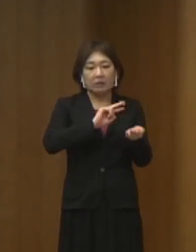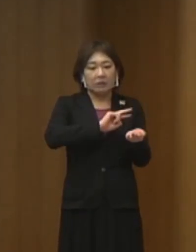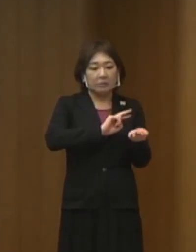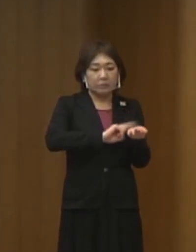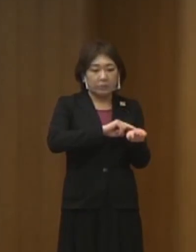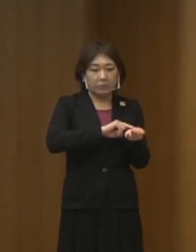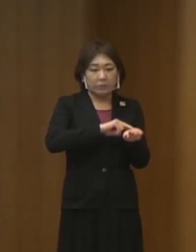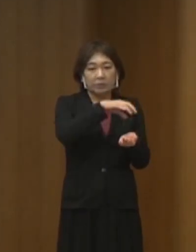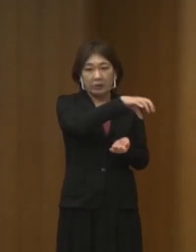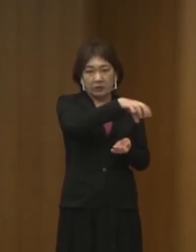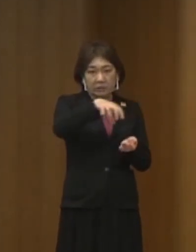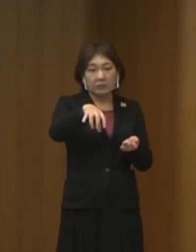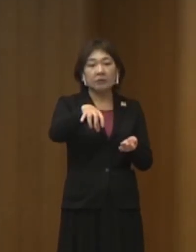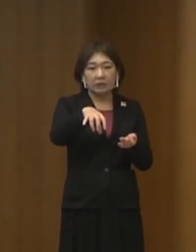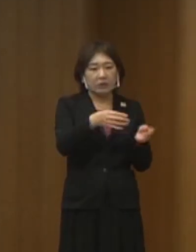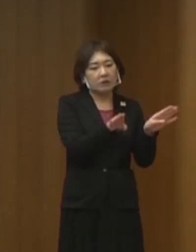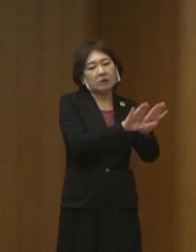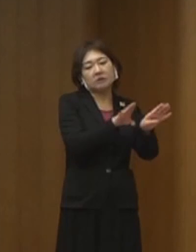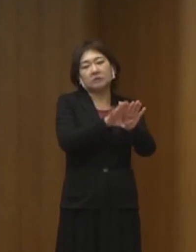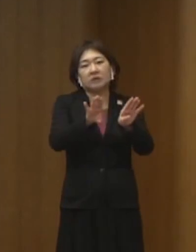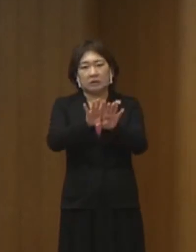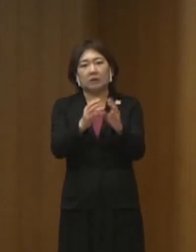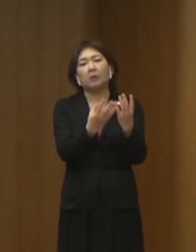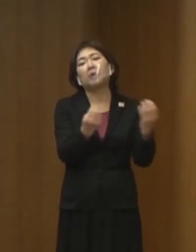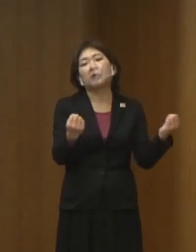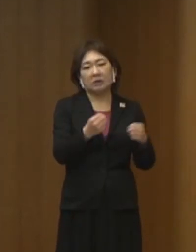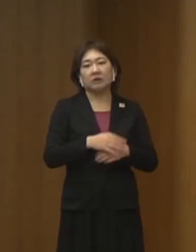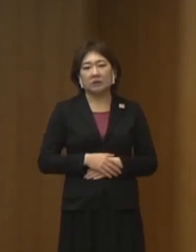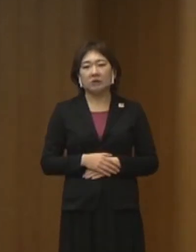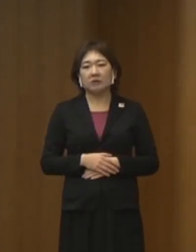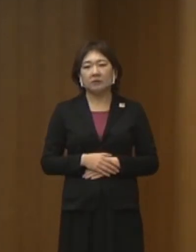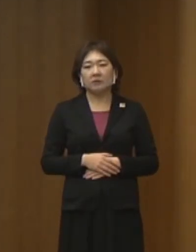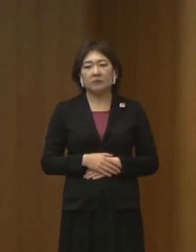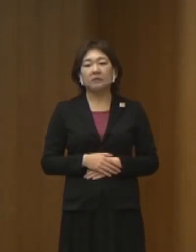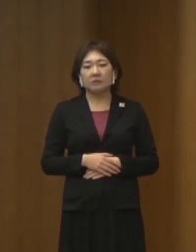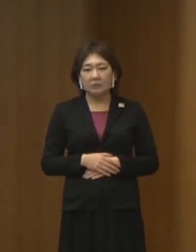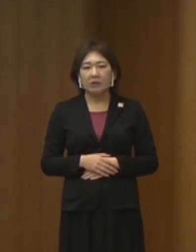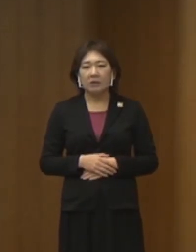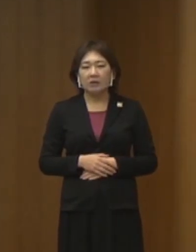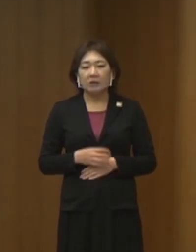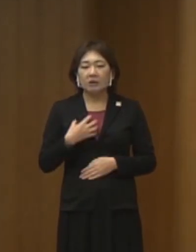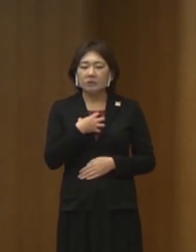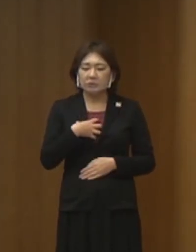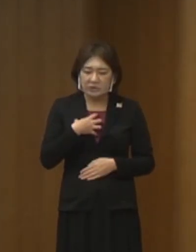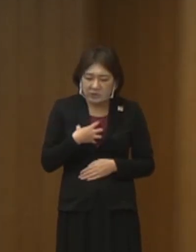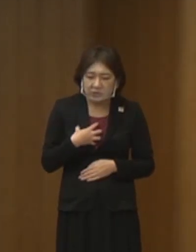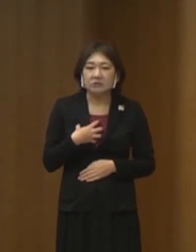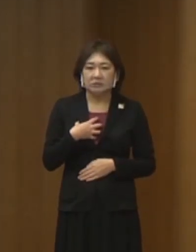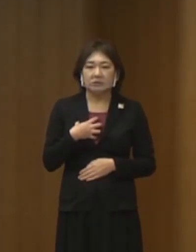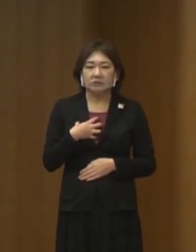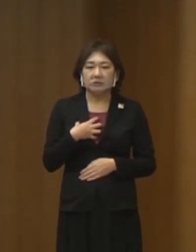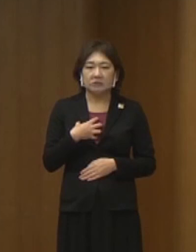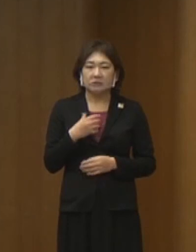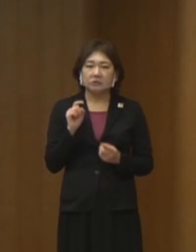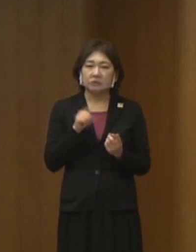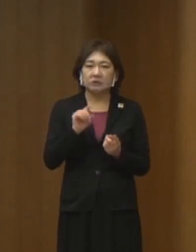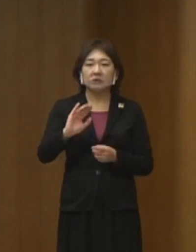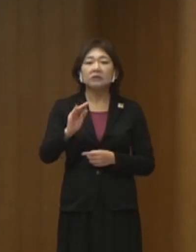るという時期でもあるわけであります。本当に心苦しいこの措置となるわけでございます